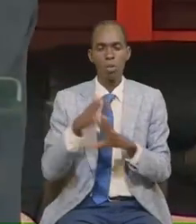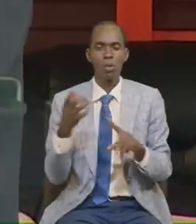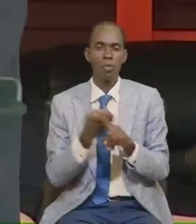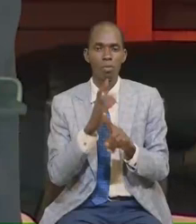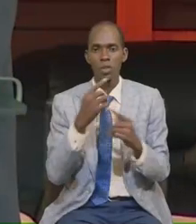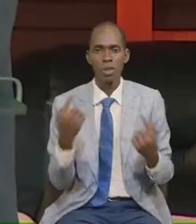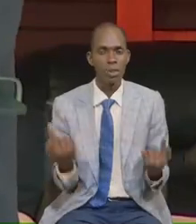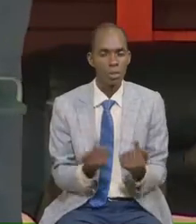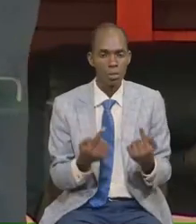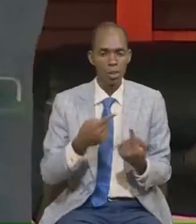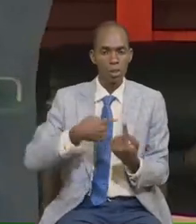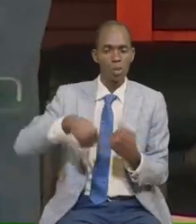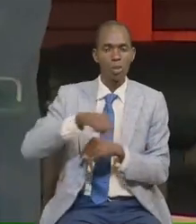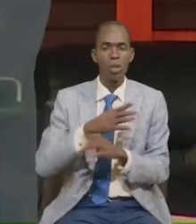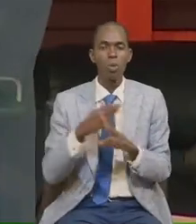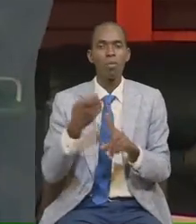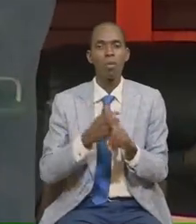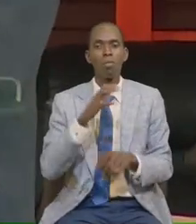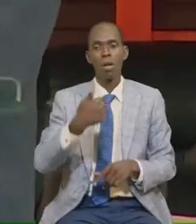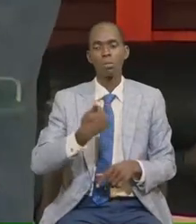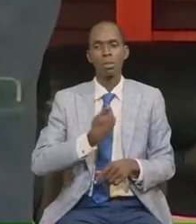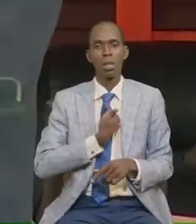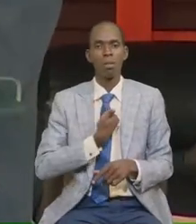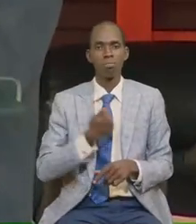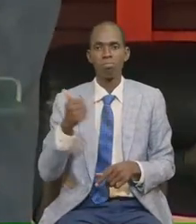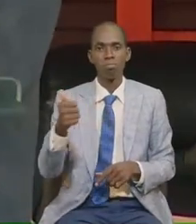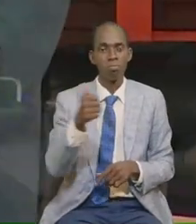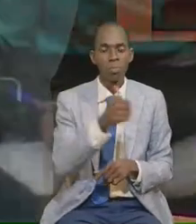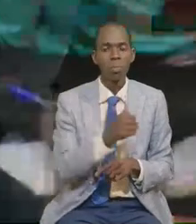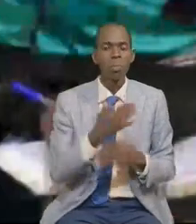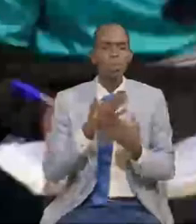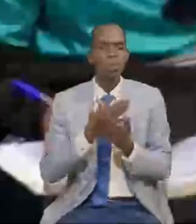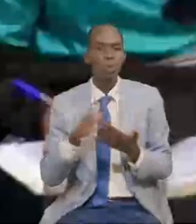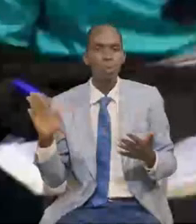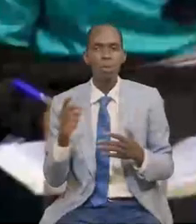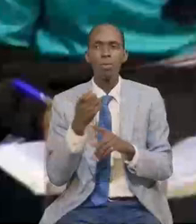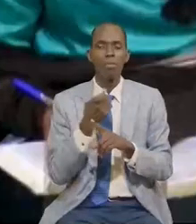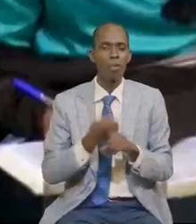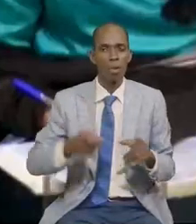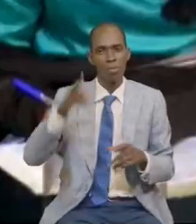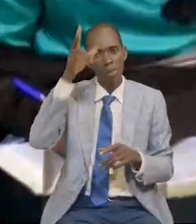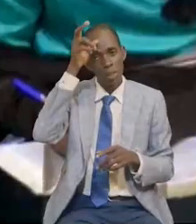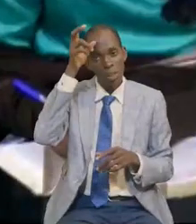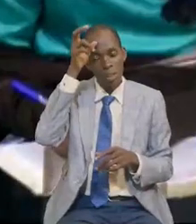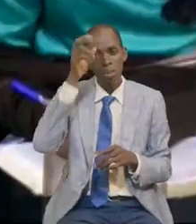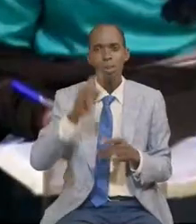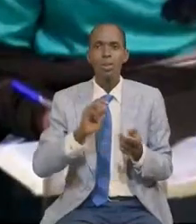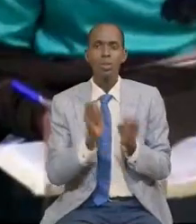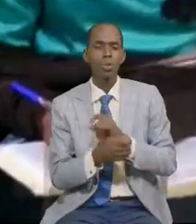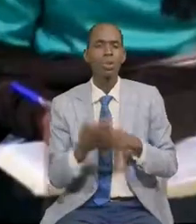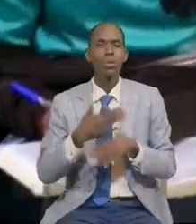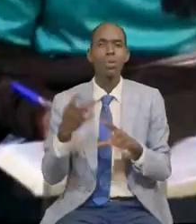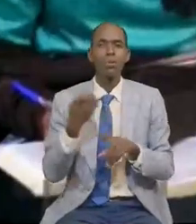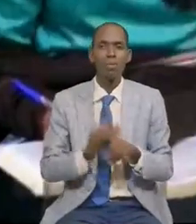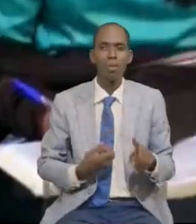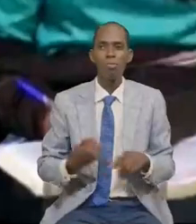moi tu te détournes Satan tu te détournes de l'ego centrisme tu